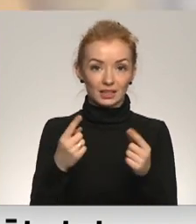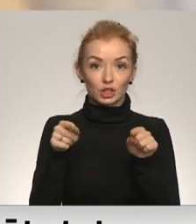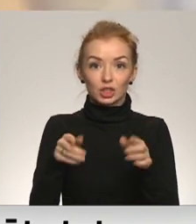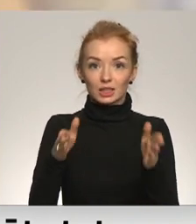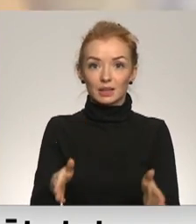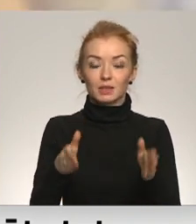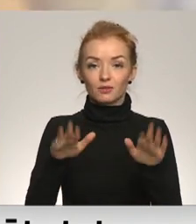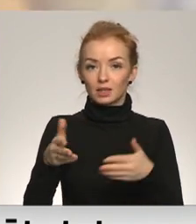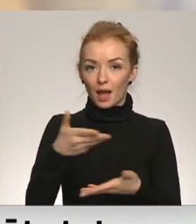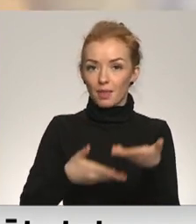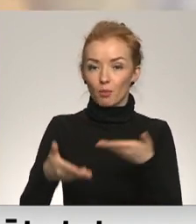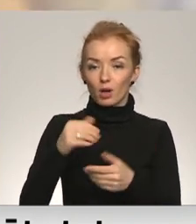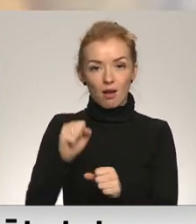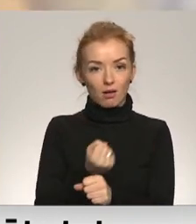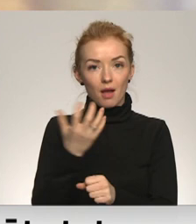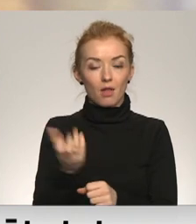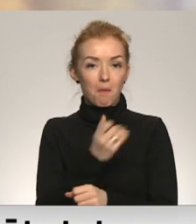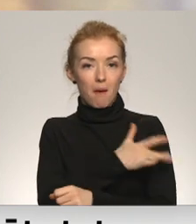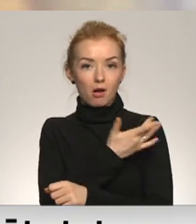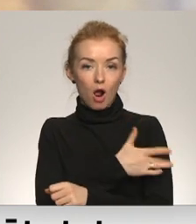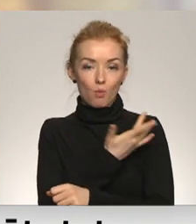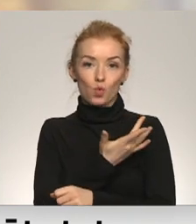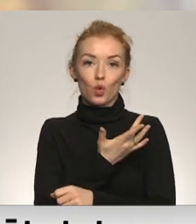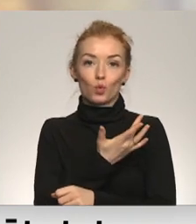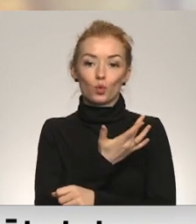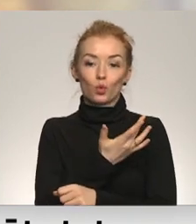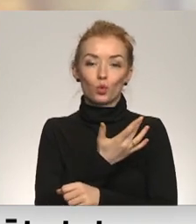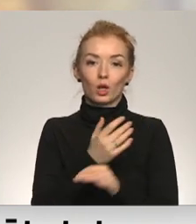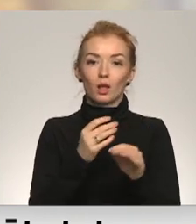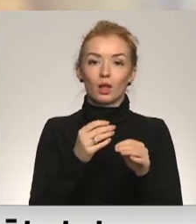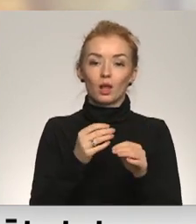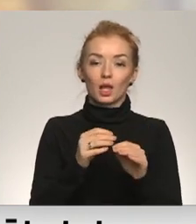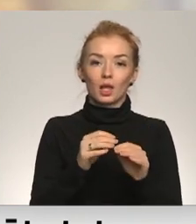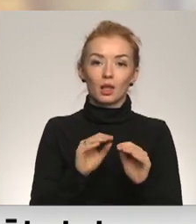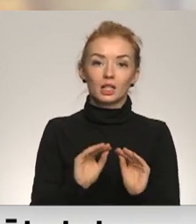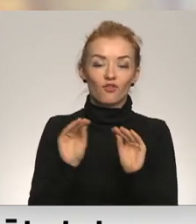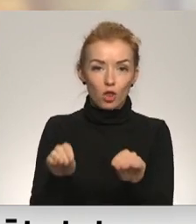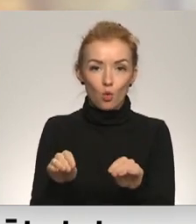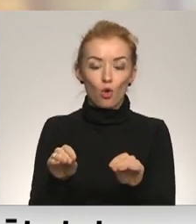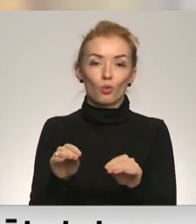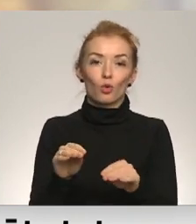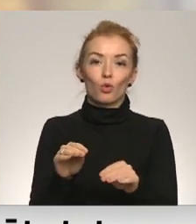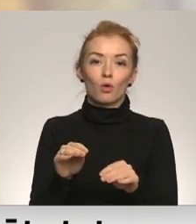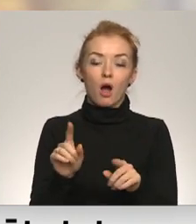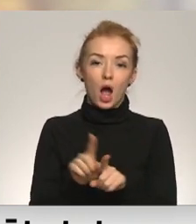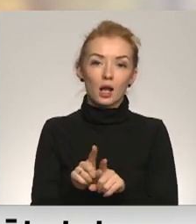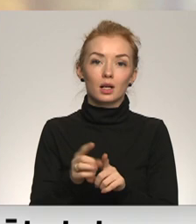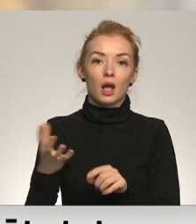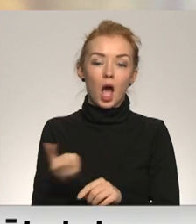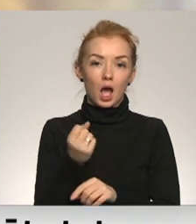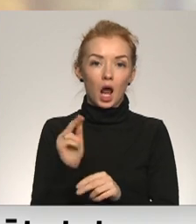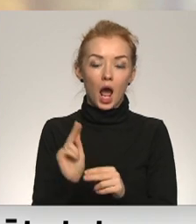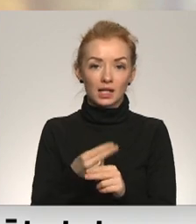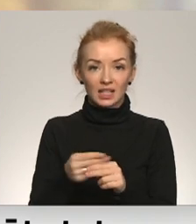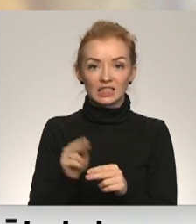slimnīcas varētu sadarboties gan ar šo pakalpojumu izvietojumu, gan arī tīri ar